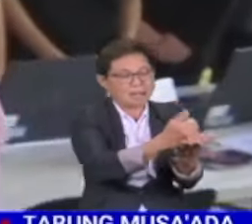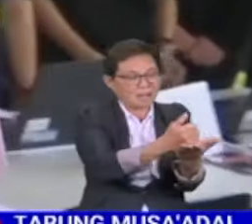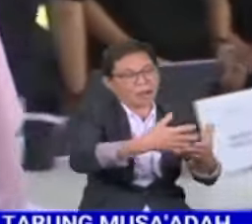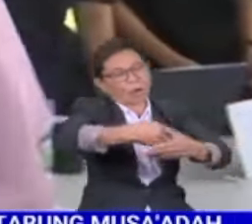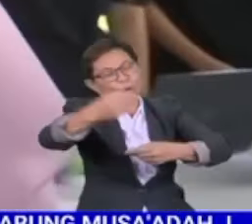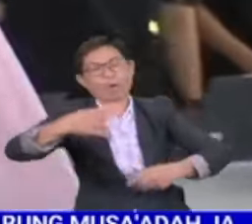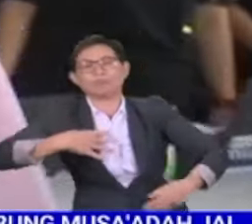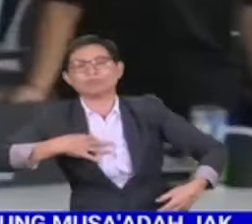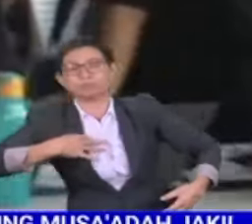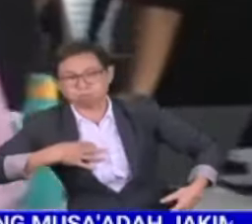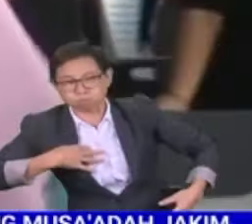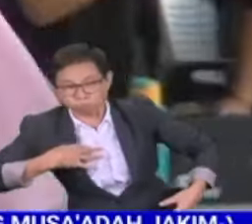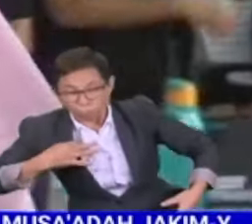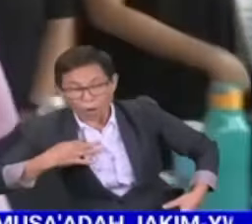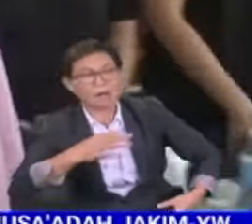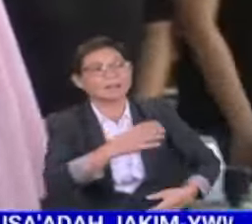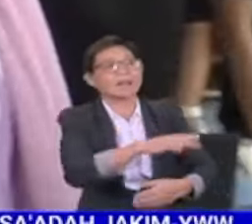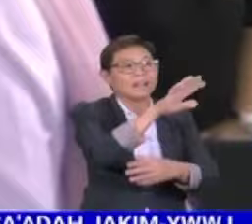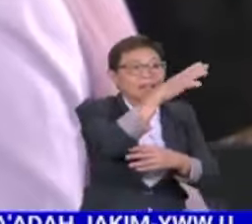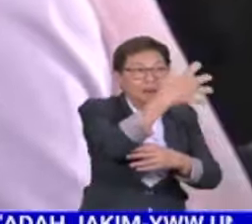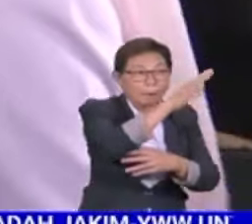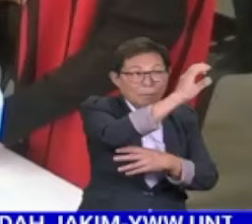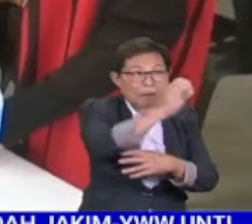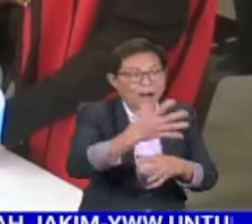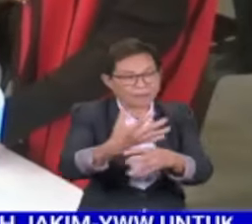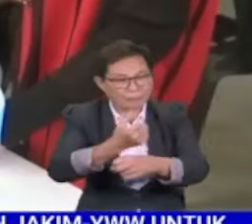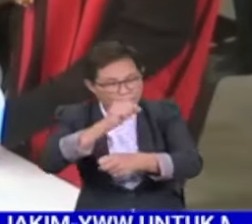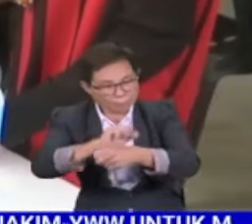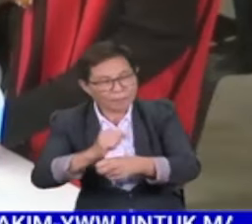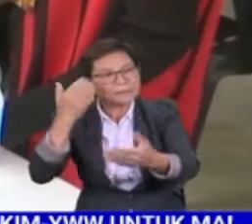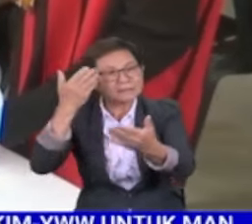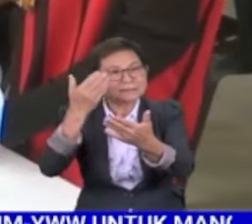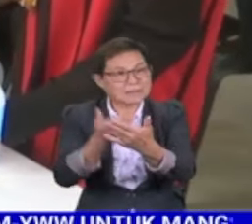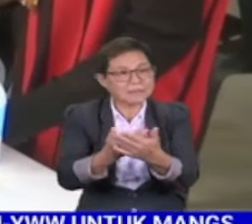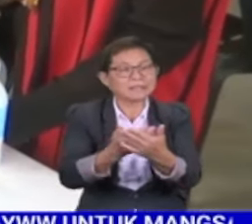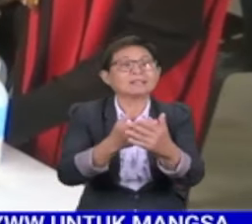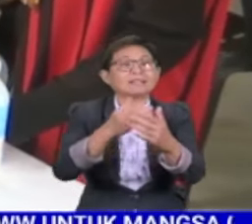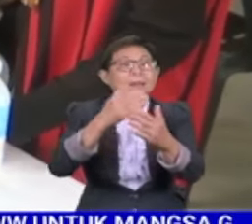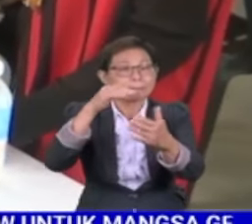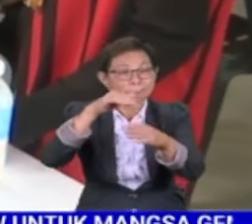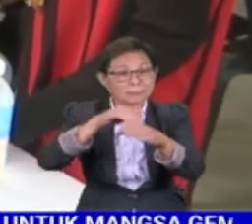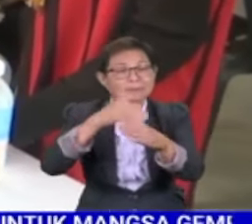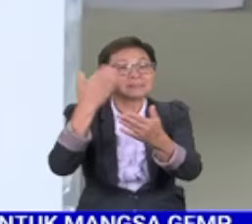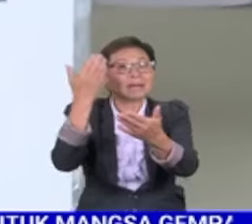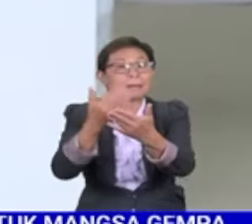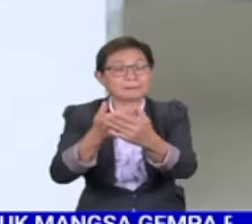secara sukarela dan 15% mendapat pekerjaan sehingga 1 Februari lalu.